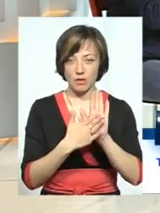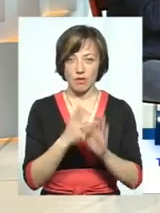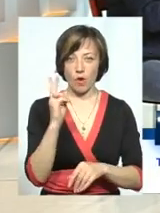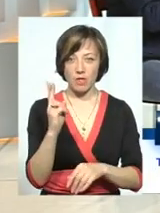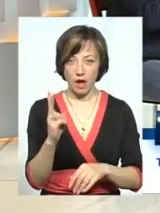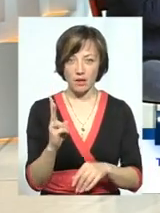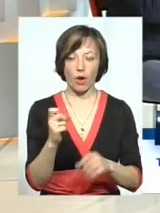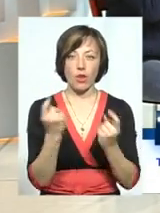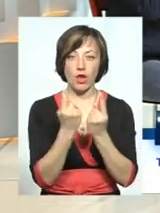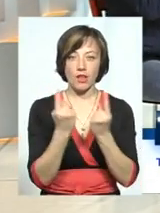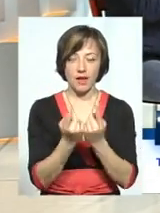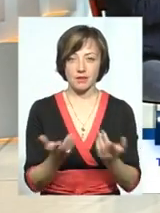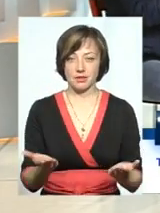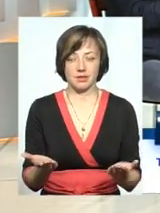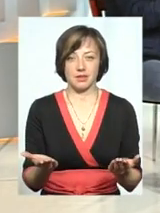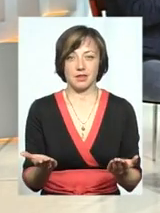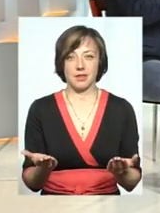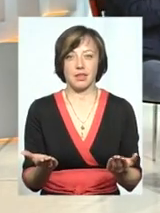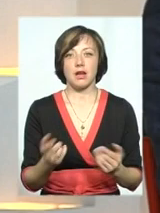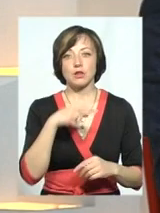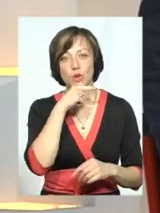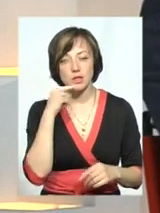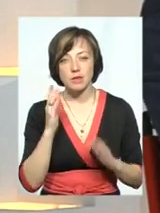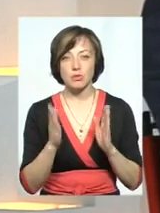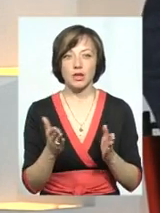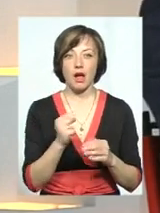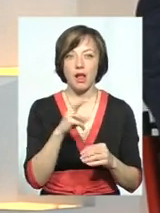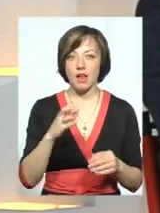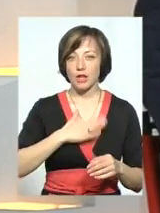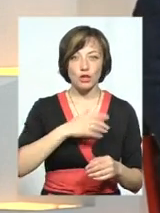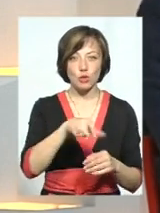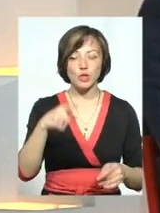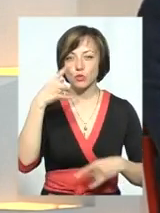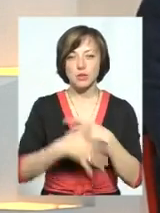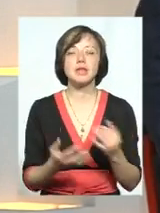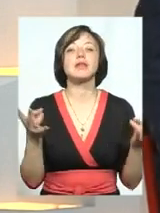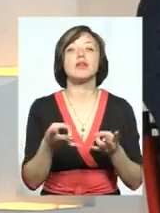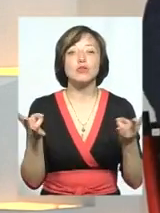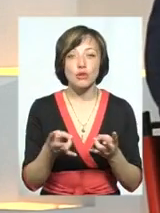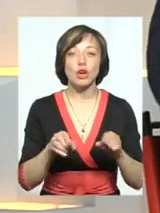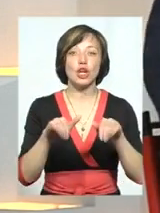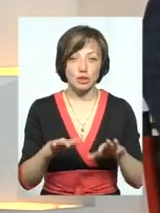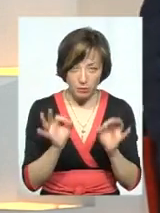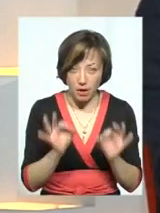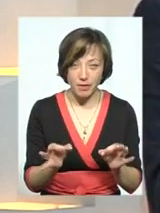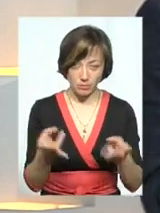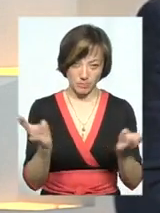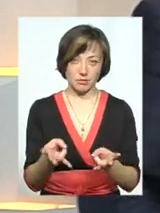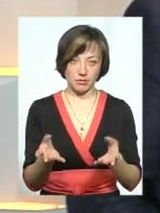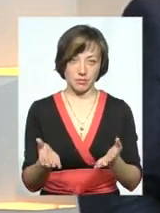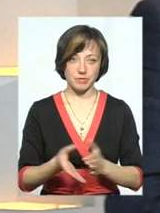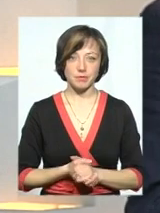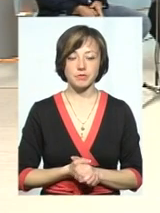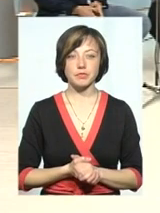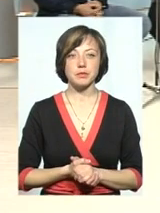ВКонтакті і Однокласників. Тут вже ми кажемо, Росія буде, але наші люди цього не зрозуміли. Для чого це? Рішення правильне, так. Але ну, з цього